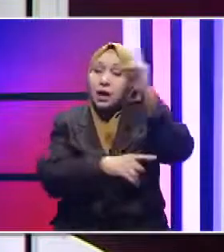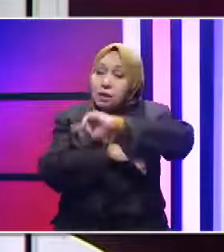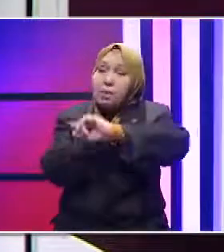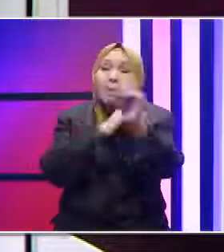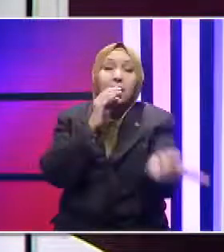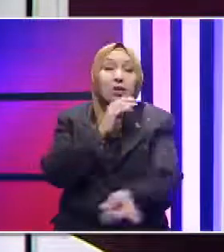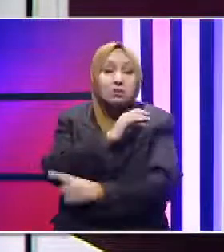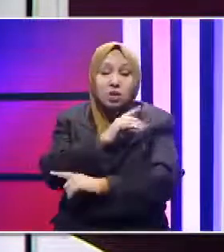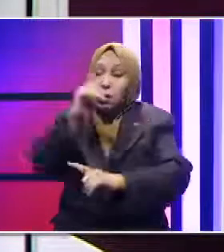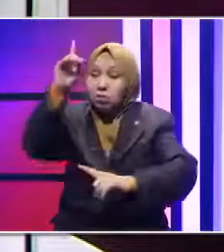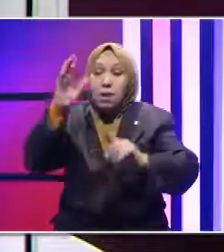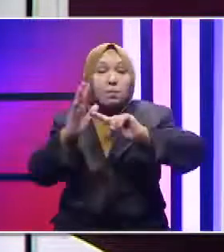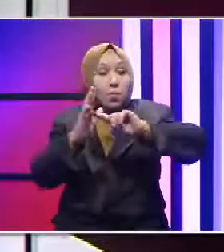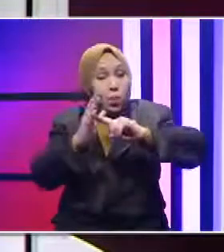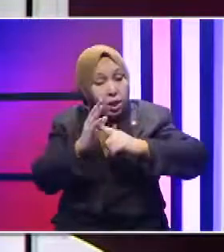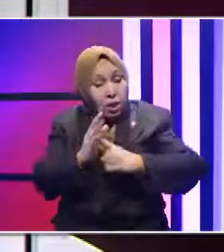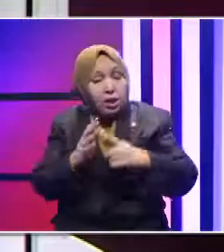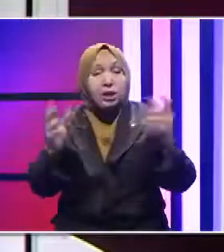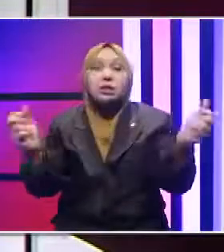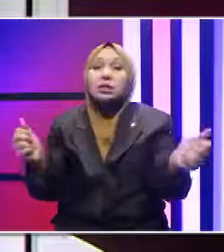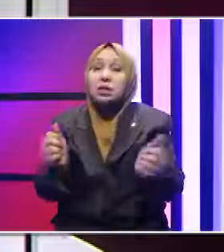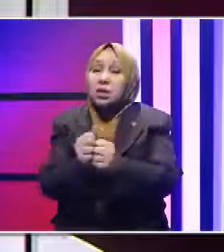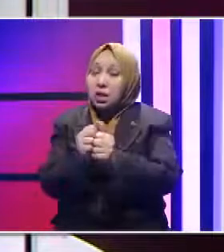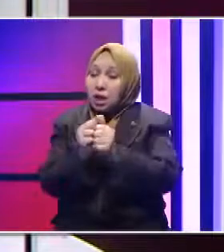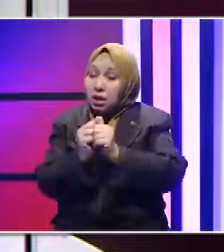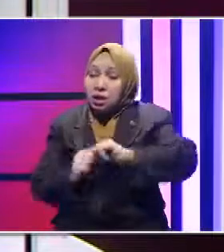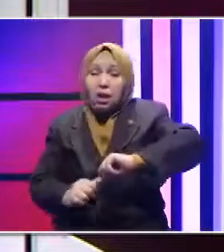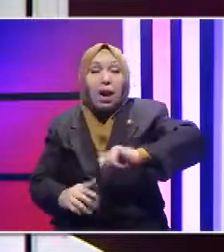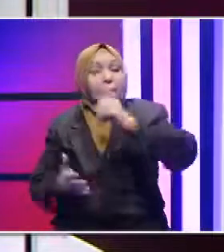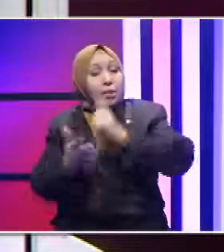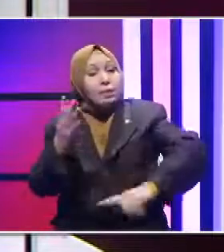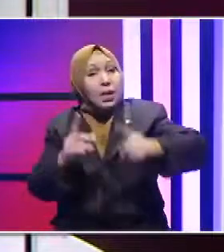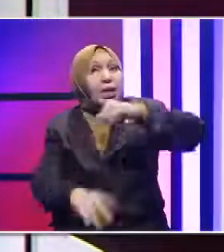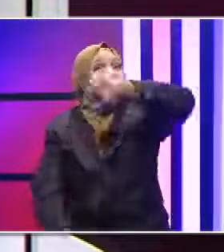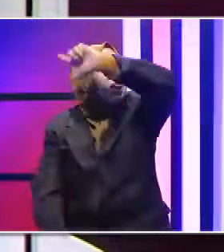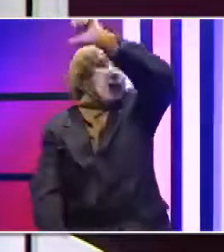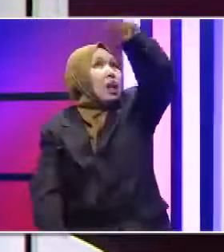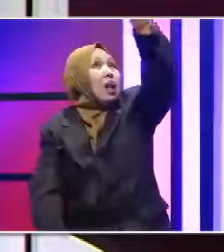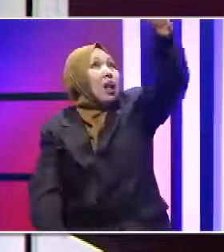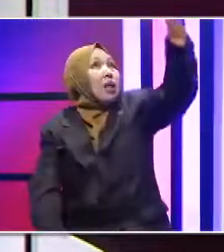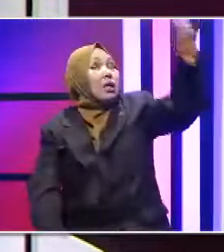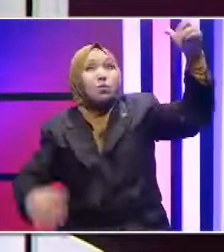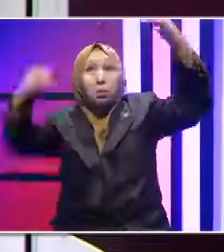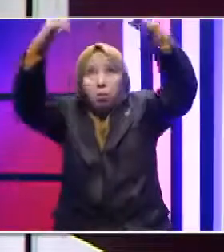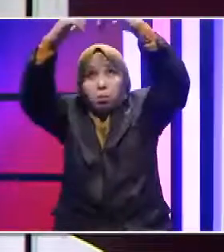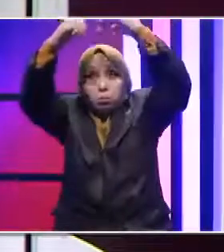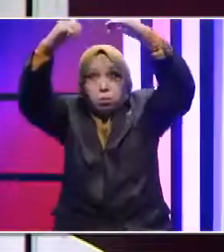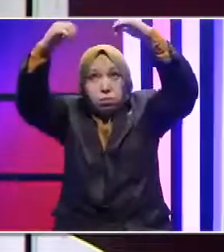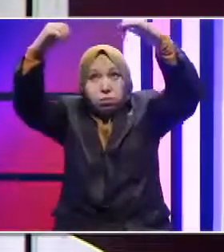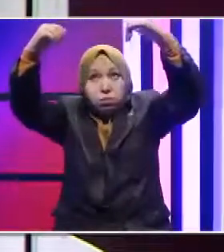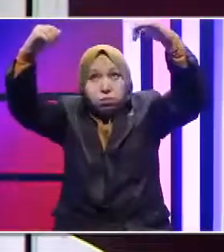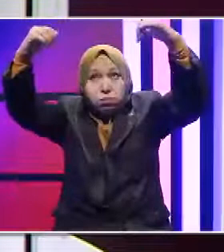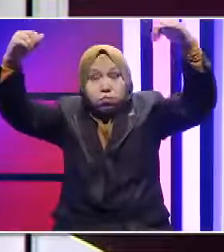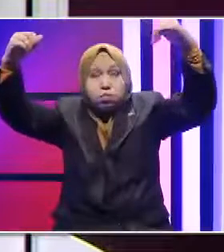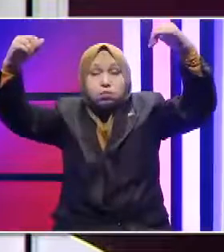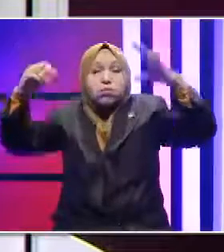pembalasan. Allah mulakan dengan idhas sama'un fatarat, iaitu apabila langit itu terbelah. Langit terbelah, dan ini